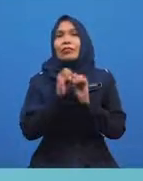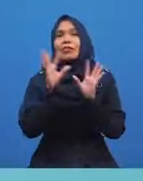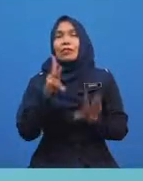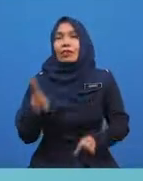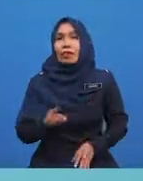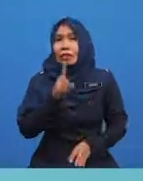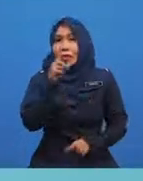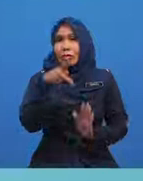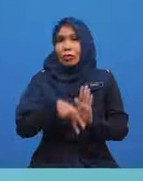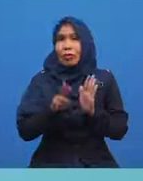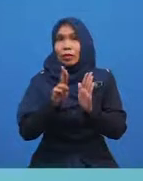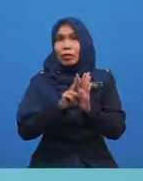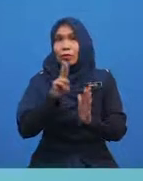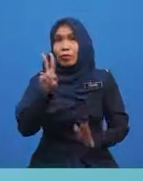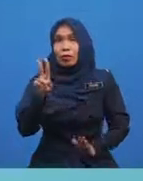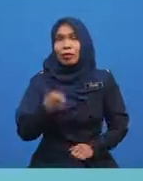1/2,